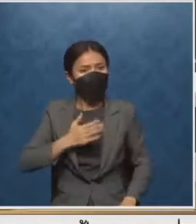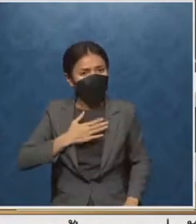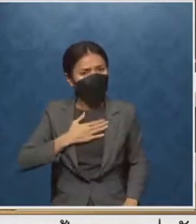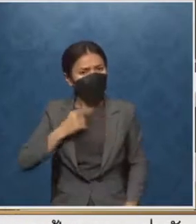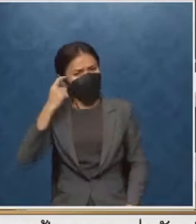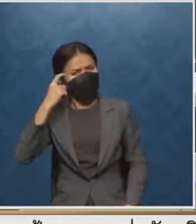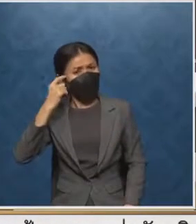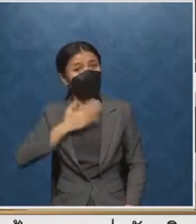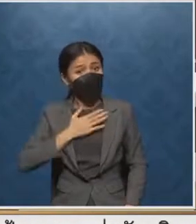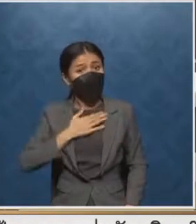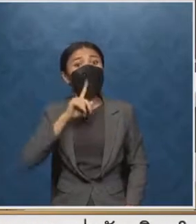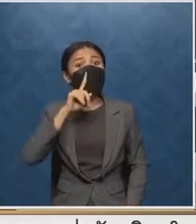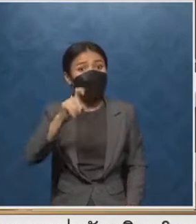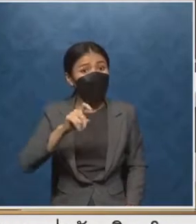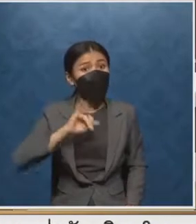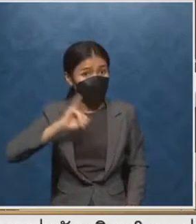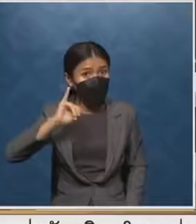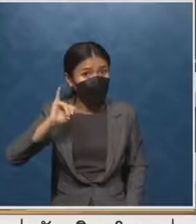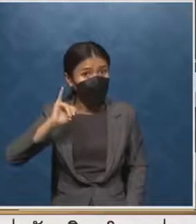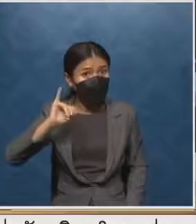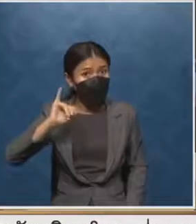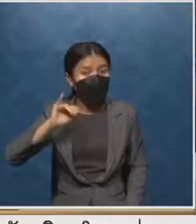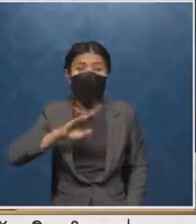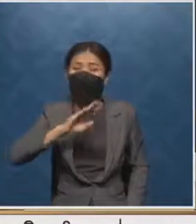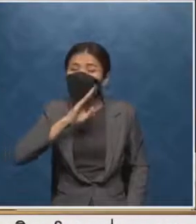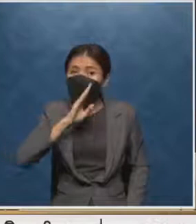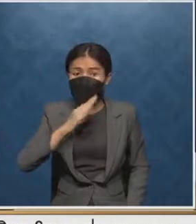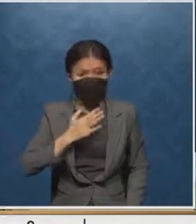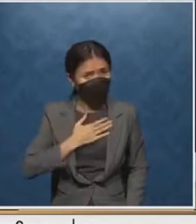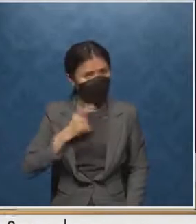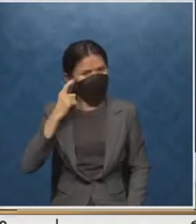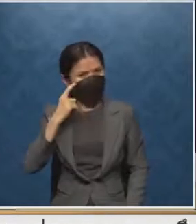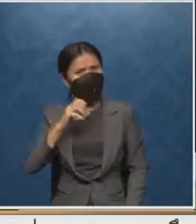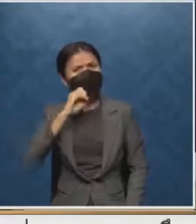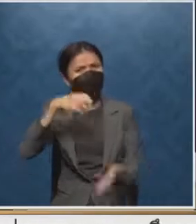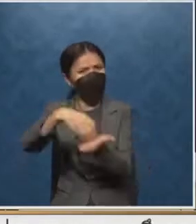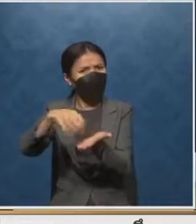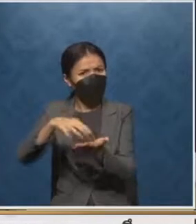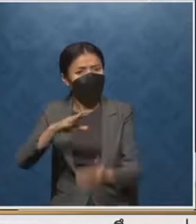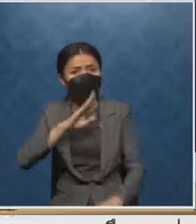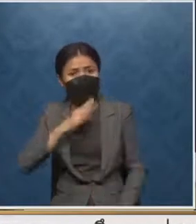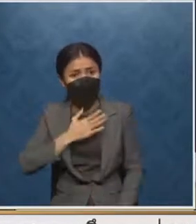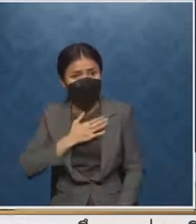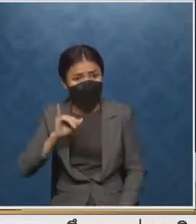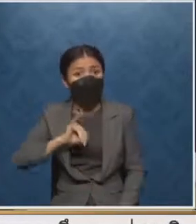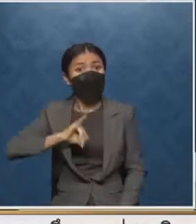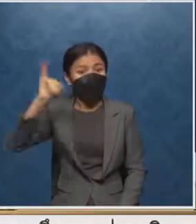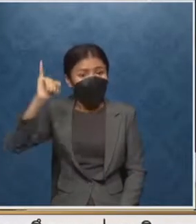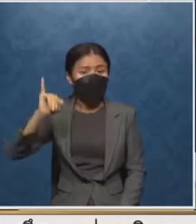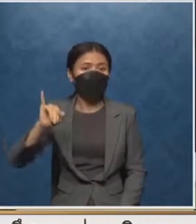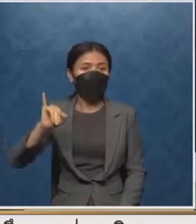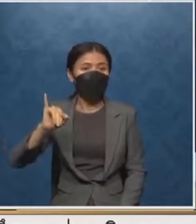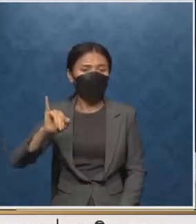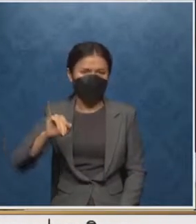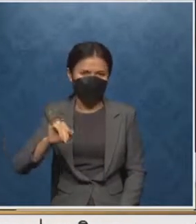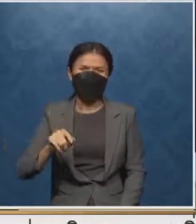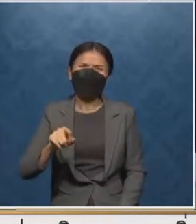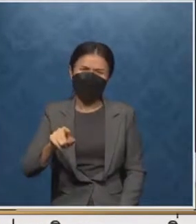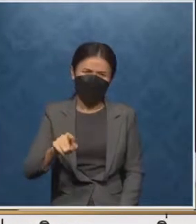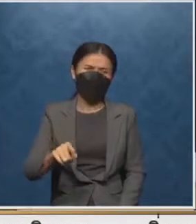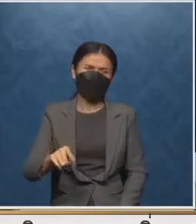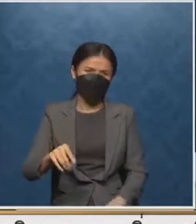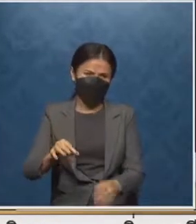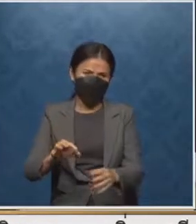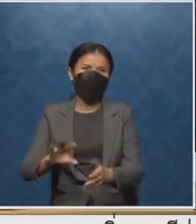ต้องหรือไม่ถ้าถูกต้องมีสิ่งที่จะต้องฟิลเตอร์เพียริฟายมากมายเหลือเกินทำอย่างไร